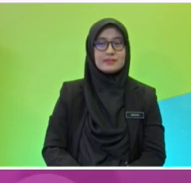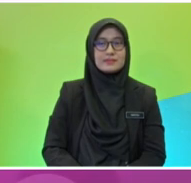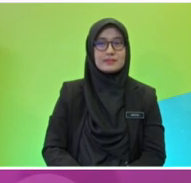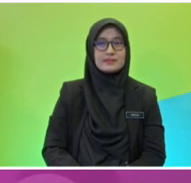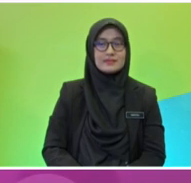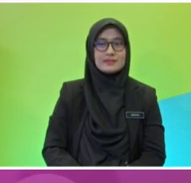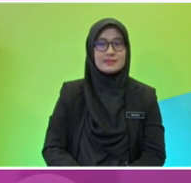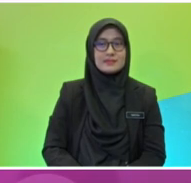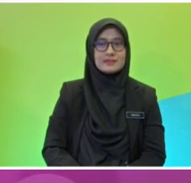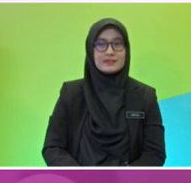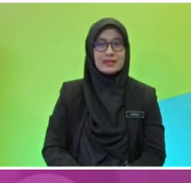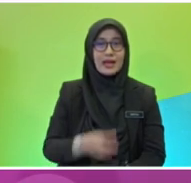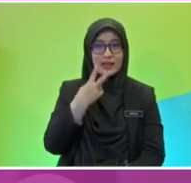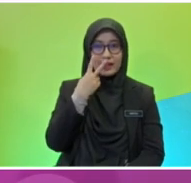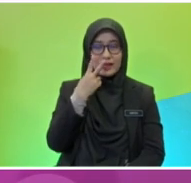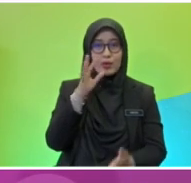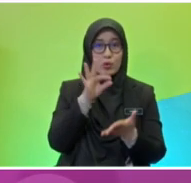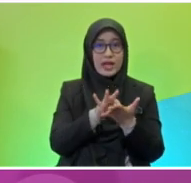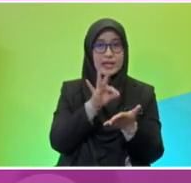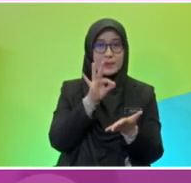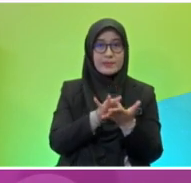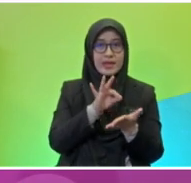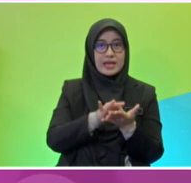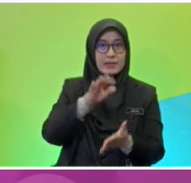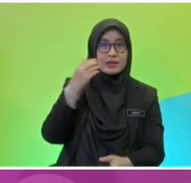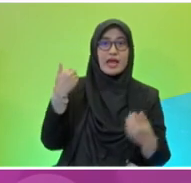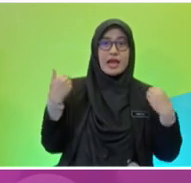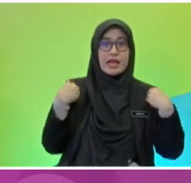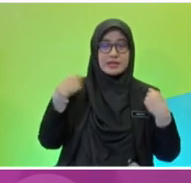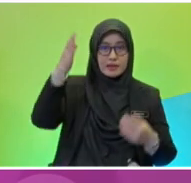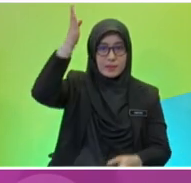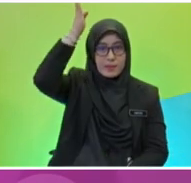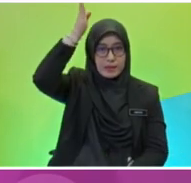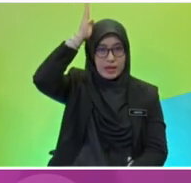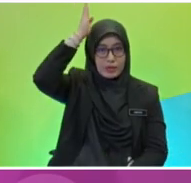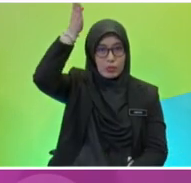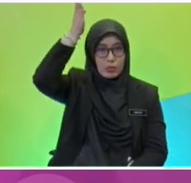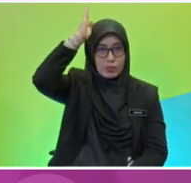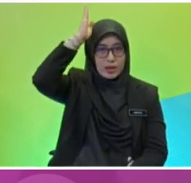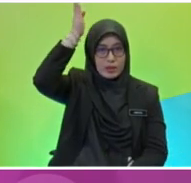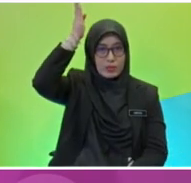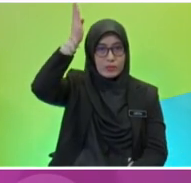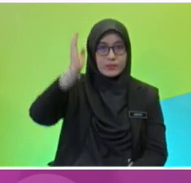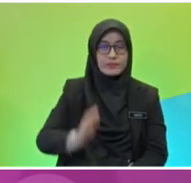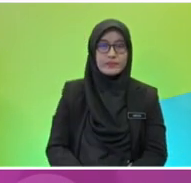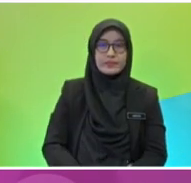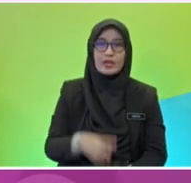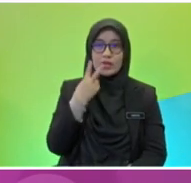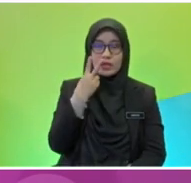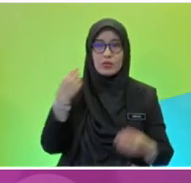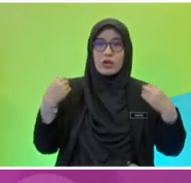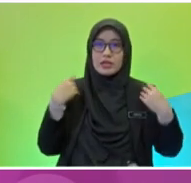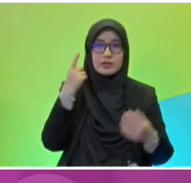Okey. Nampak tak ayam ni? Ayam dia ada balung, kan? Betul. Balung di kepala. Lepas tu kita tengok dia ada